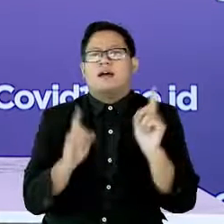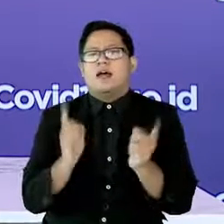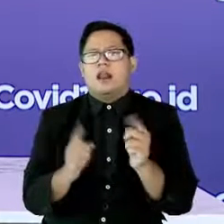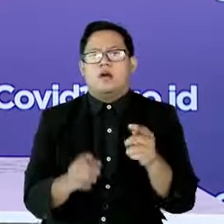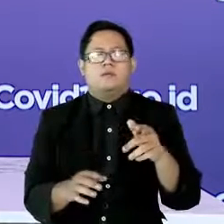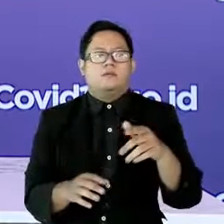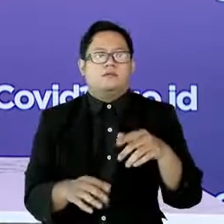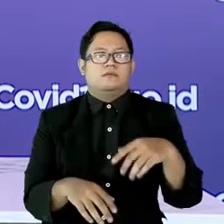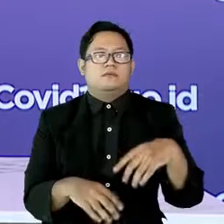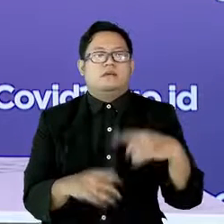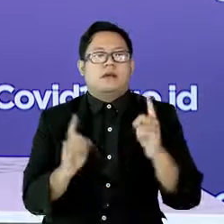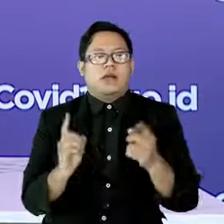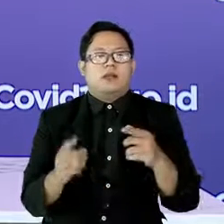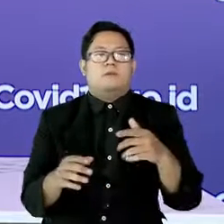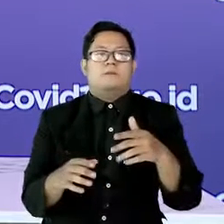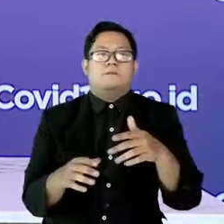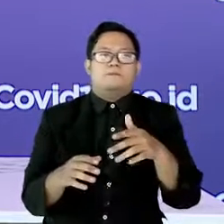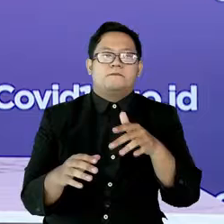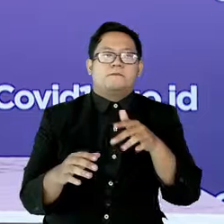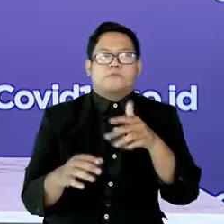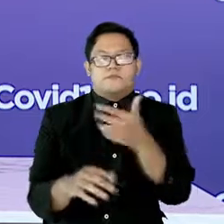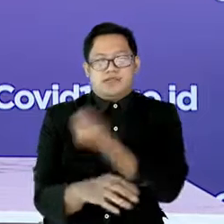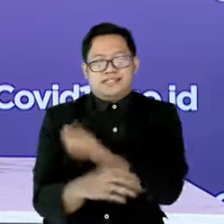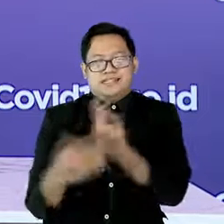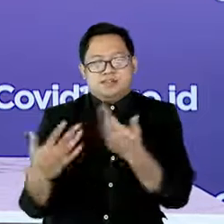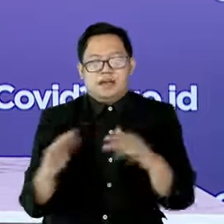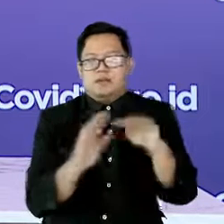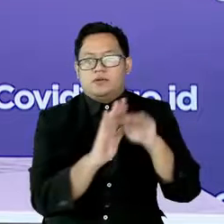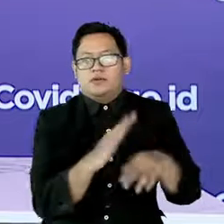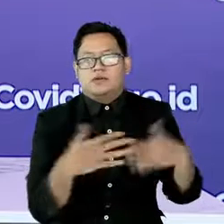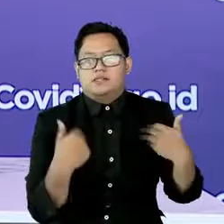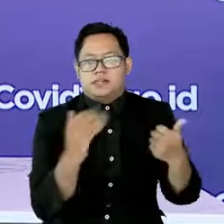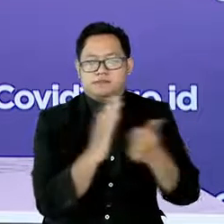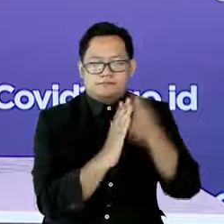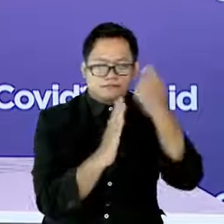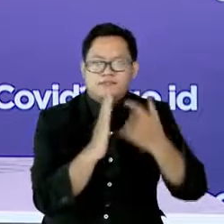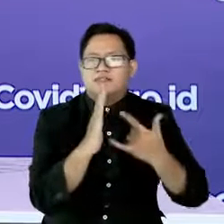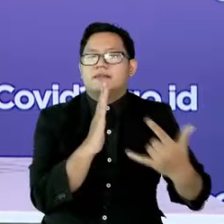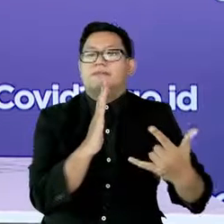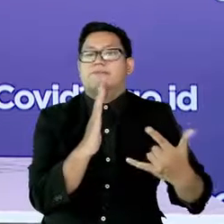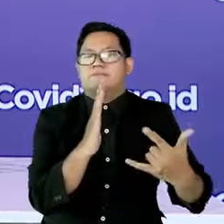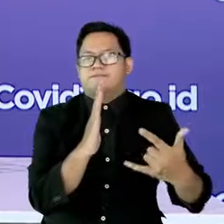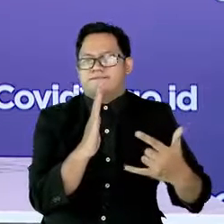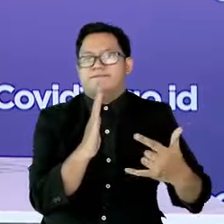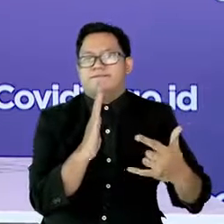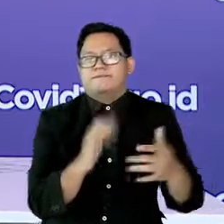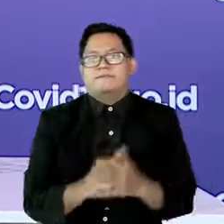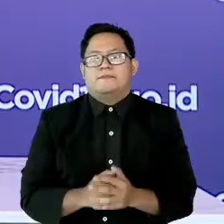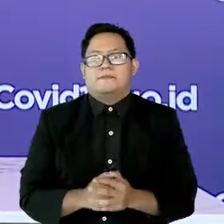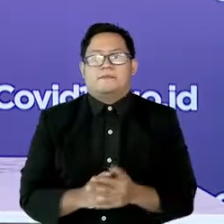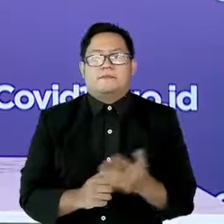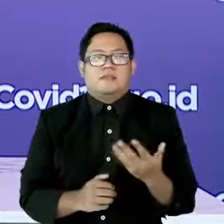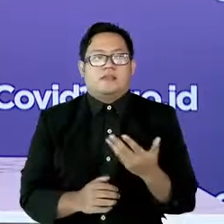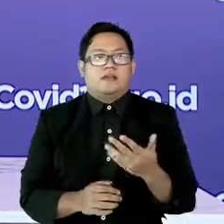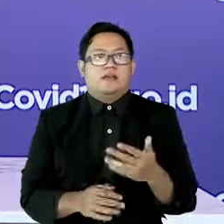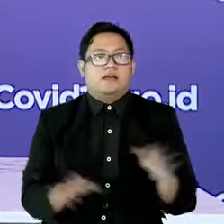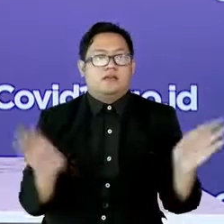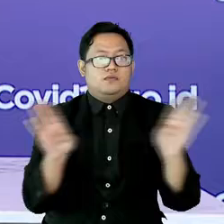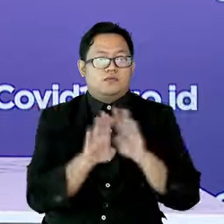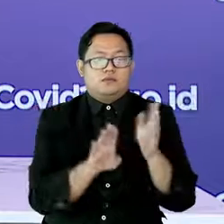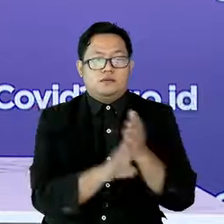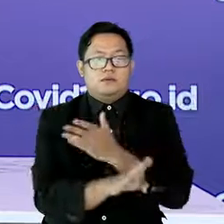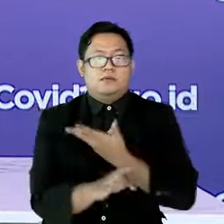dilakukan bersamaan dengan disiplin menjalankan protokol kesehatan Hai sebagai penutup Saya ingin menyampaikan